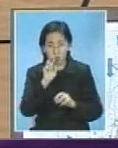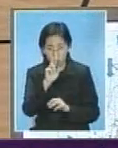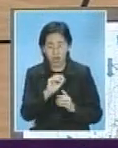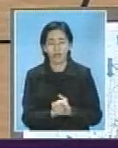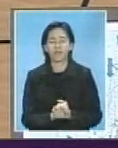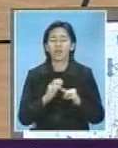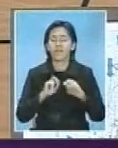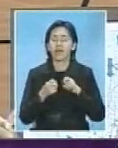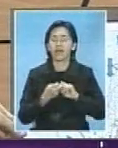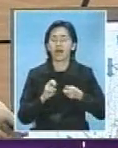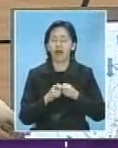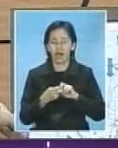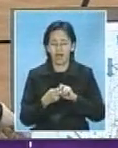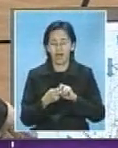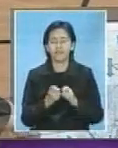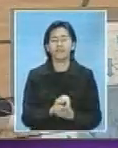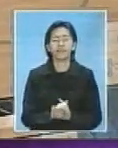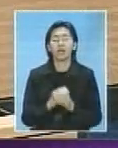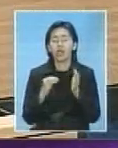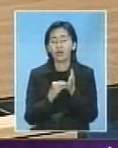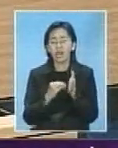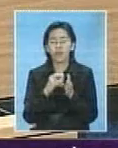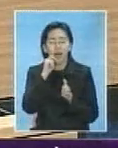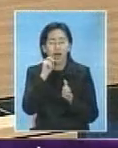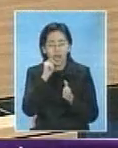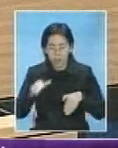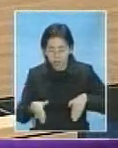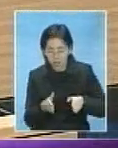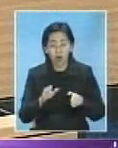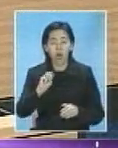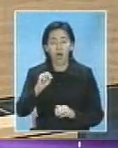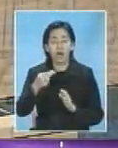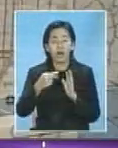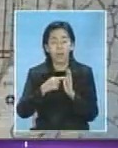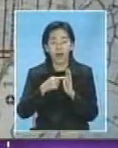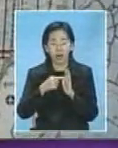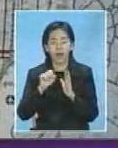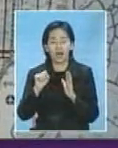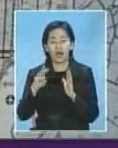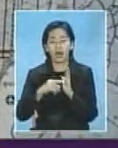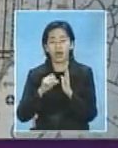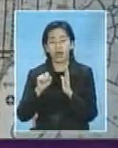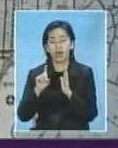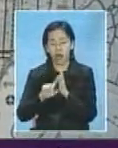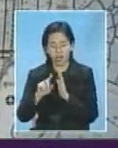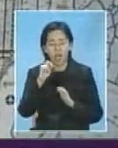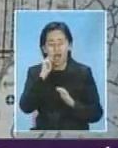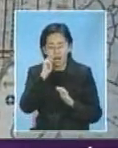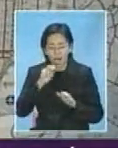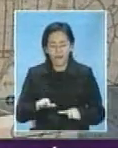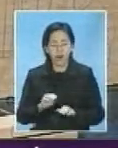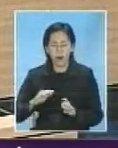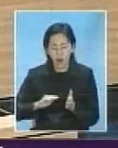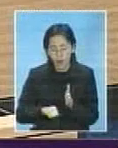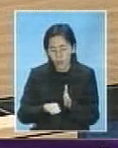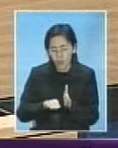ชนที่อยู่พื้นที่ชั้นในที่รับน้ำที่ล้นมาจากคลองมหาสวัสดิ์นั้นอยู่ในสภาพที่จมน้ำเกือบที่จะครบพื้นที่